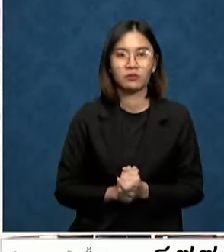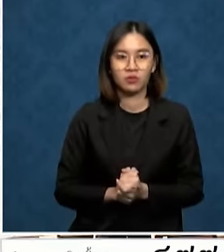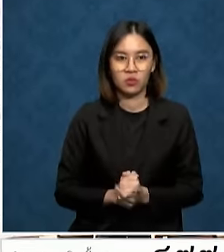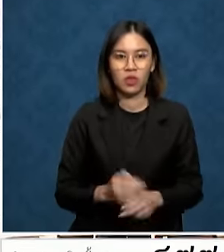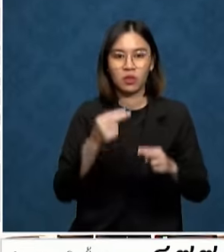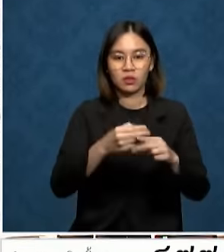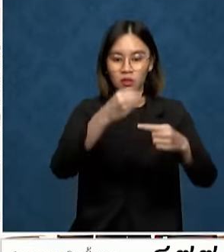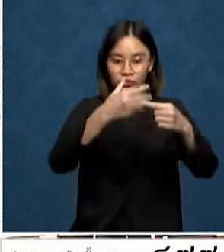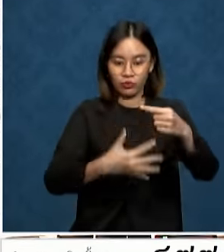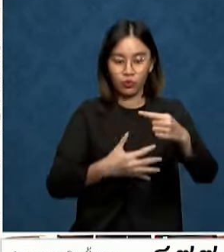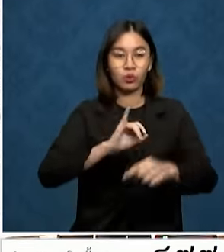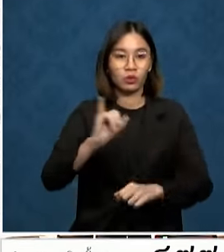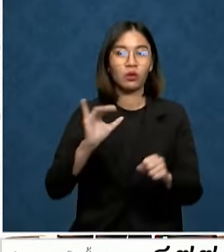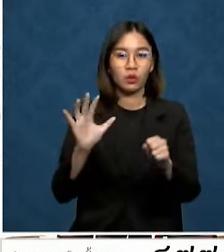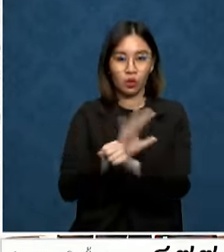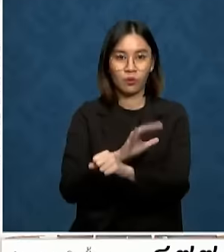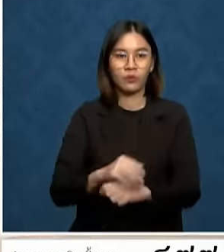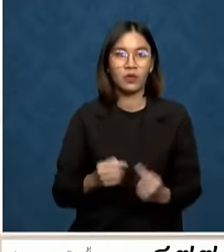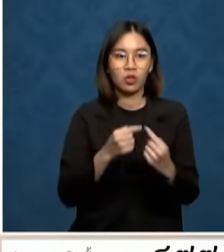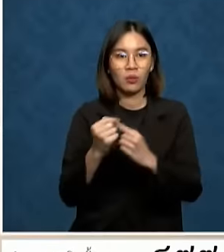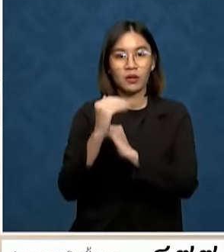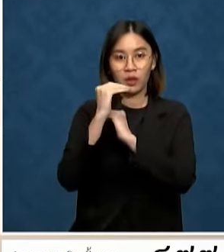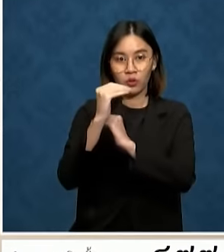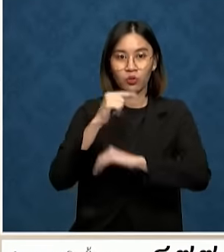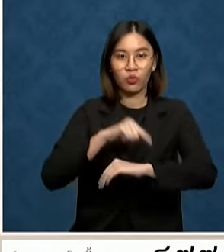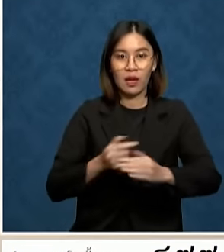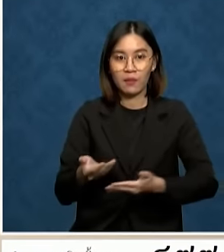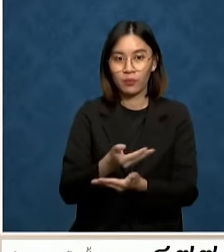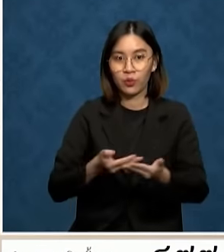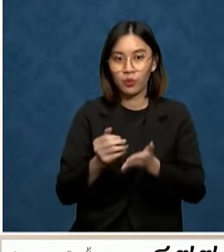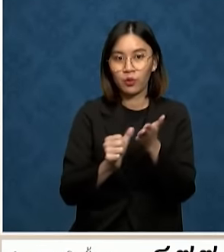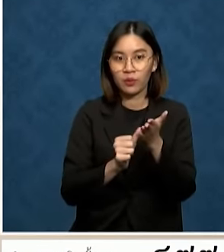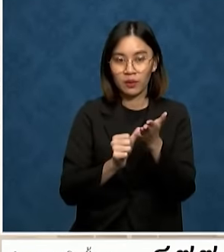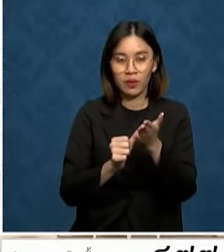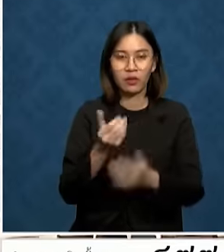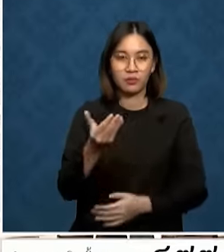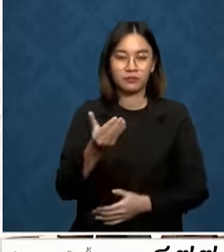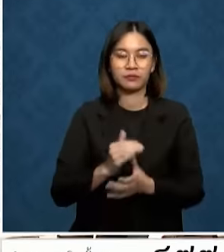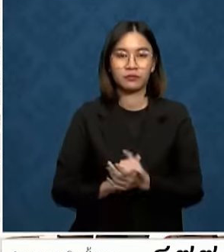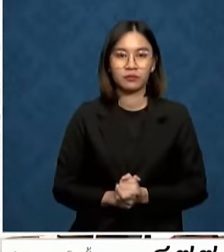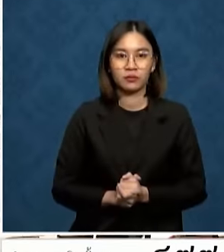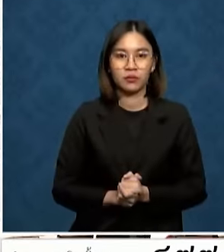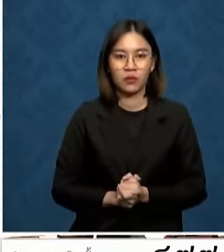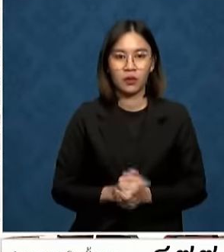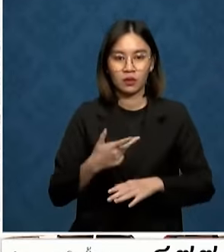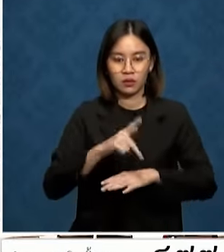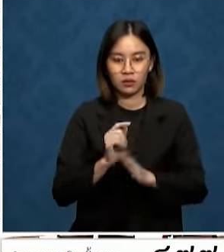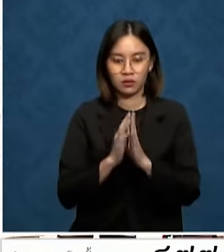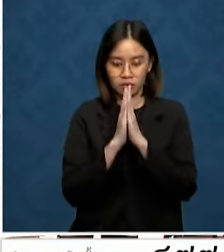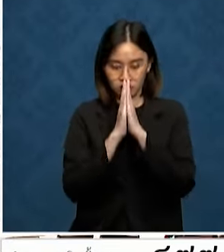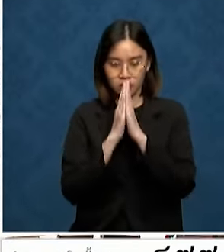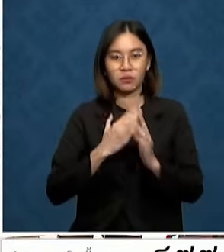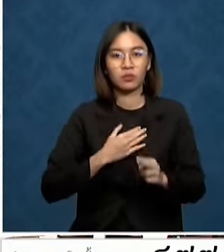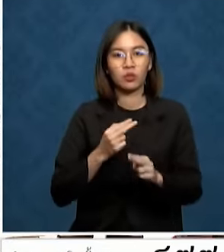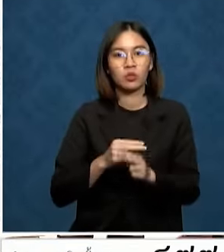คร รายชื่อถต้องครบท่นนะครัขอเชิญกำหนดระยะเวลากันแรยะติครับcereียนท่านประทานสภา